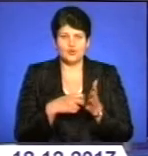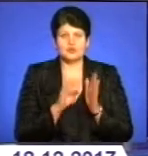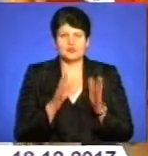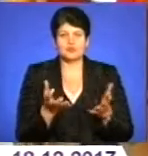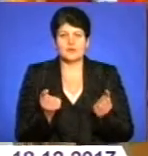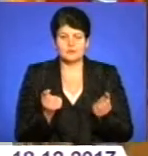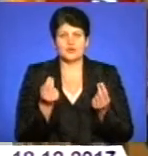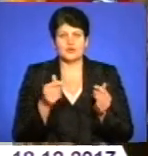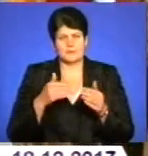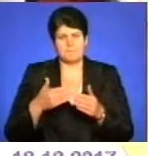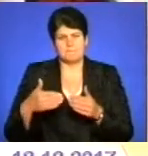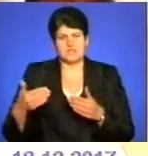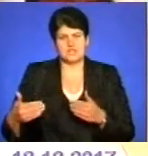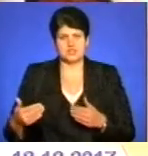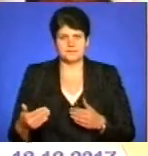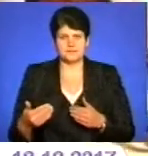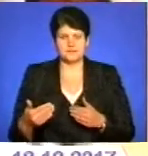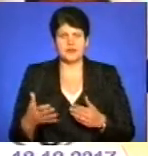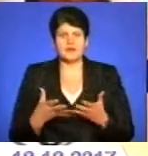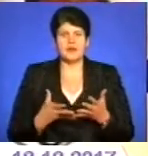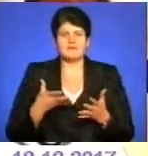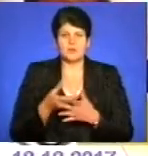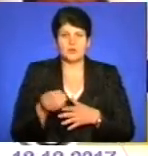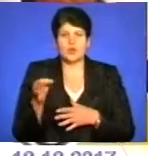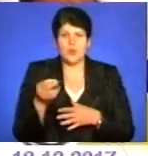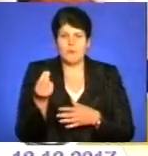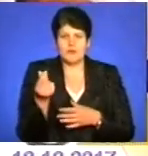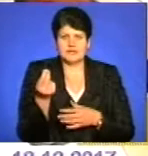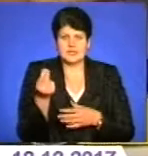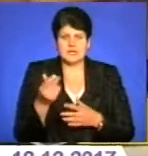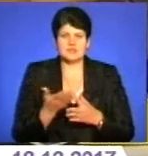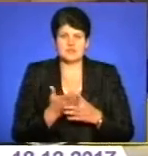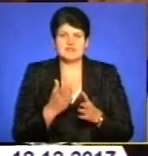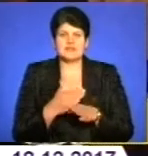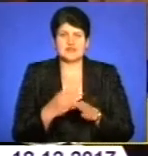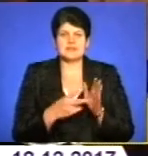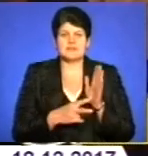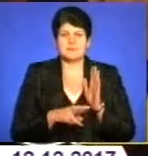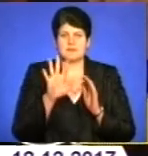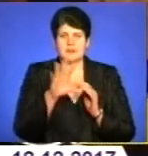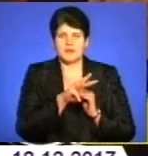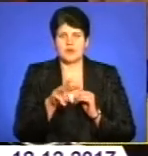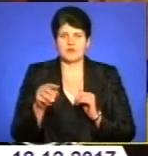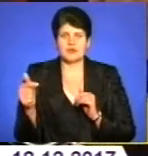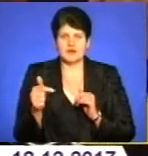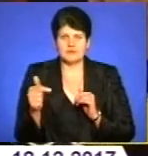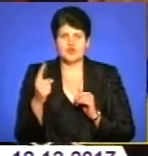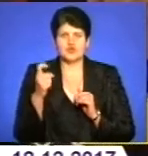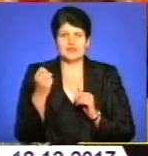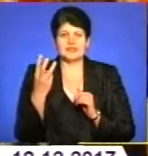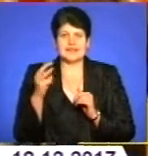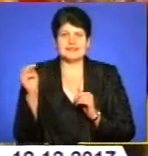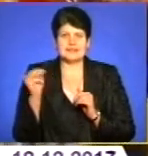пізніше. На виплату монетизації субсидій в області виділили більше 75 мільйонів гривень. 113